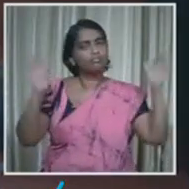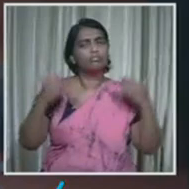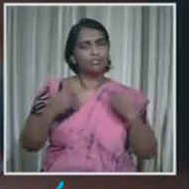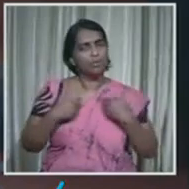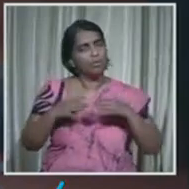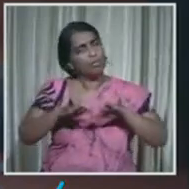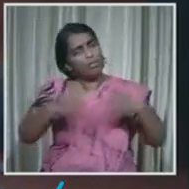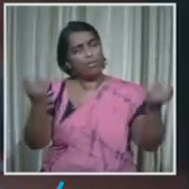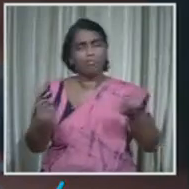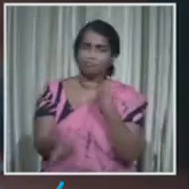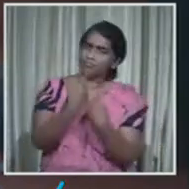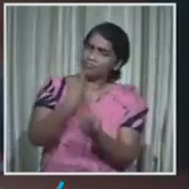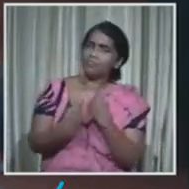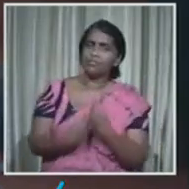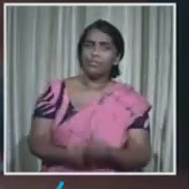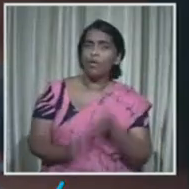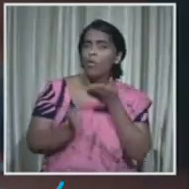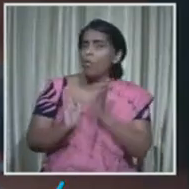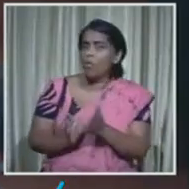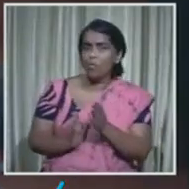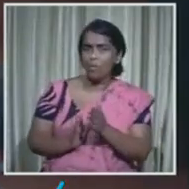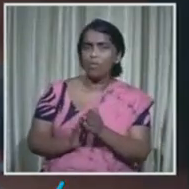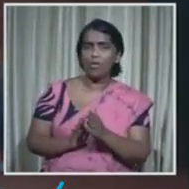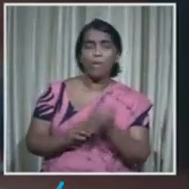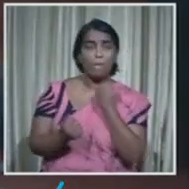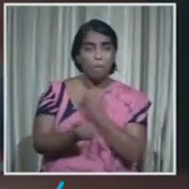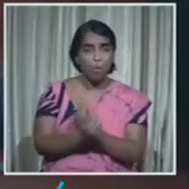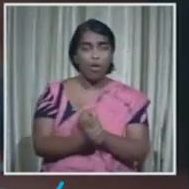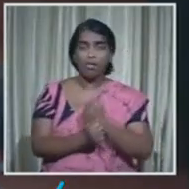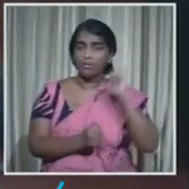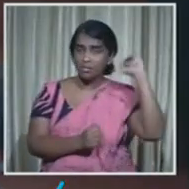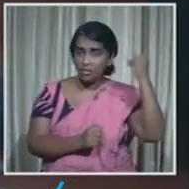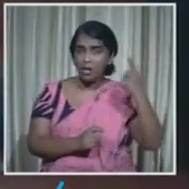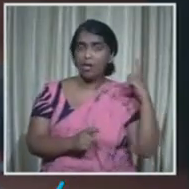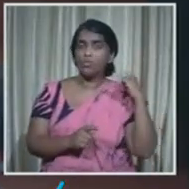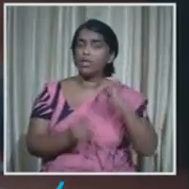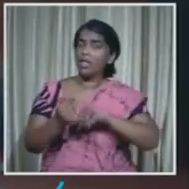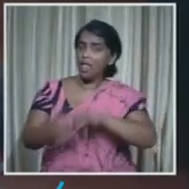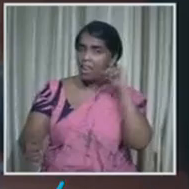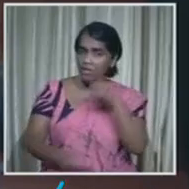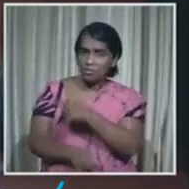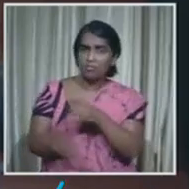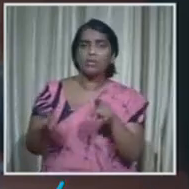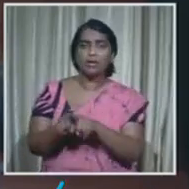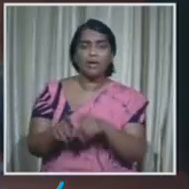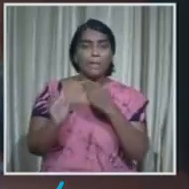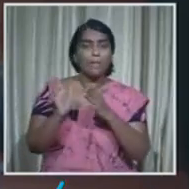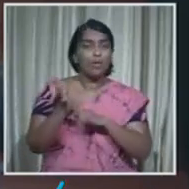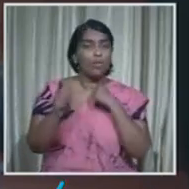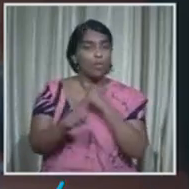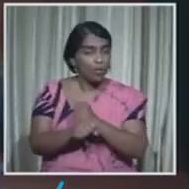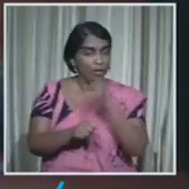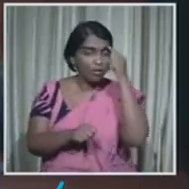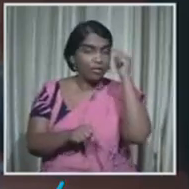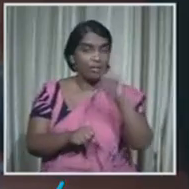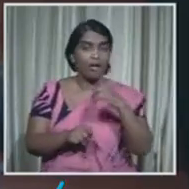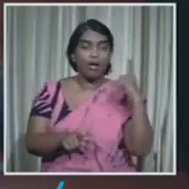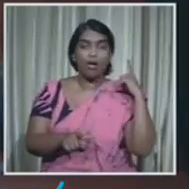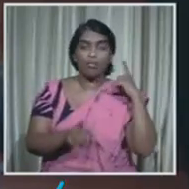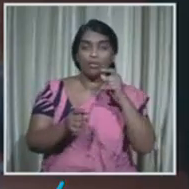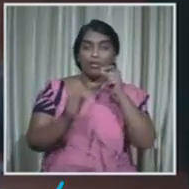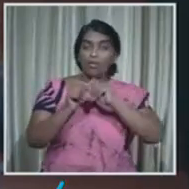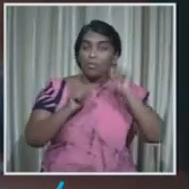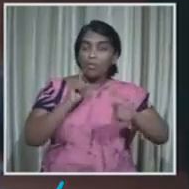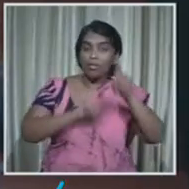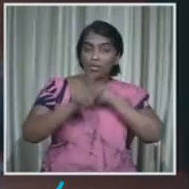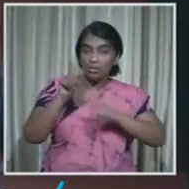ඕන පරීක්ෂණ කරන්න කවුද හරිද පොලිස්පතිවරයා ආරක්ෂක ලේකම්වරයා බිරියානි සිද්ධිය පිළිබඳව ආරක්ෂක මණ්ඩලයකට